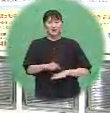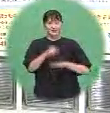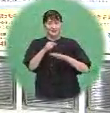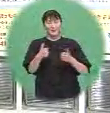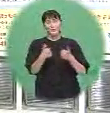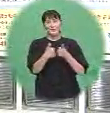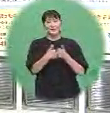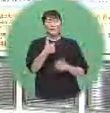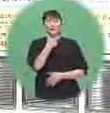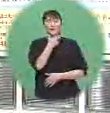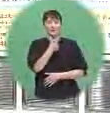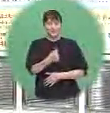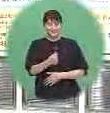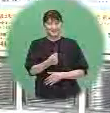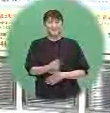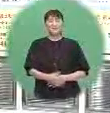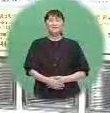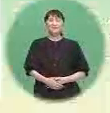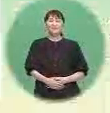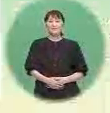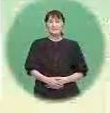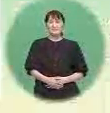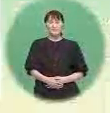ご相談してもらえると嬉しいです。